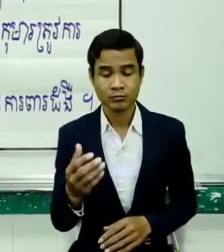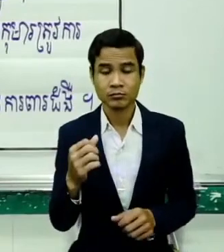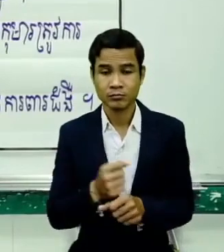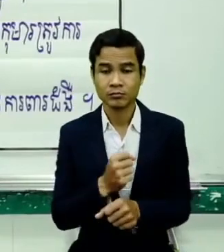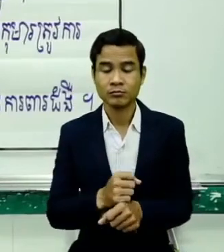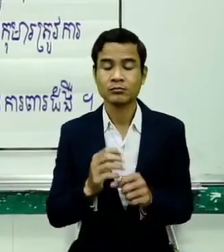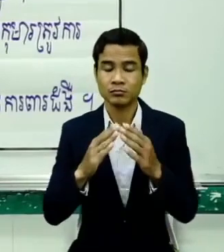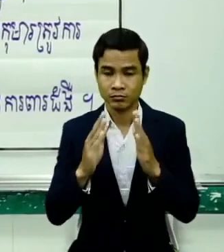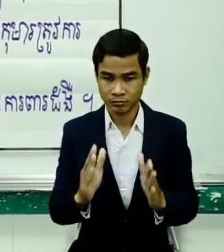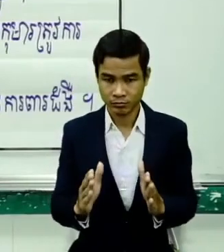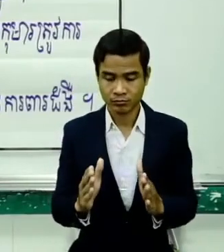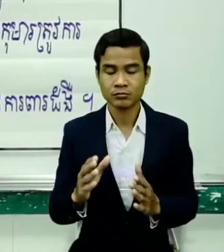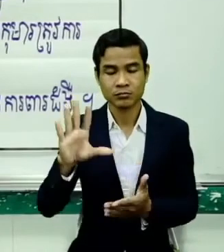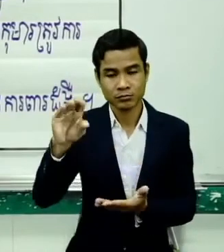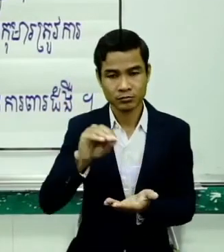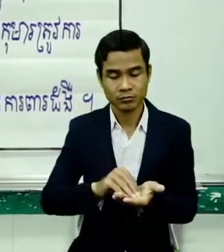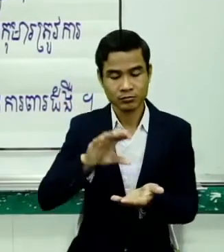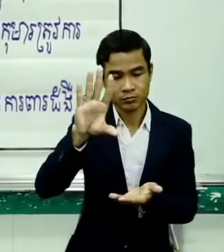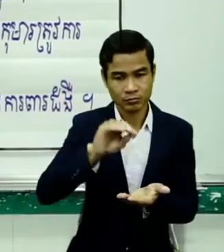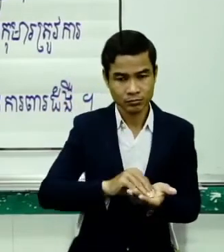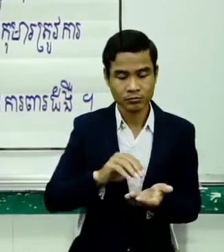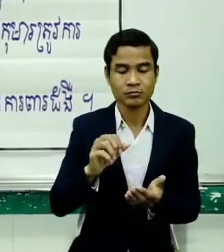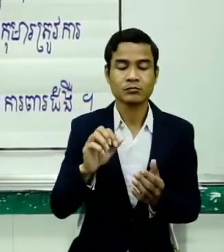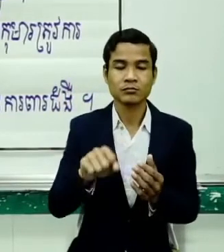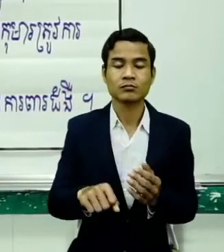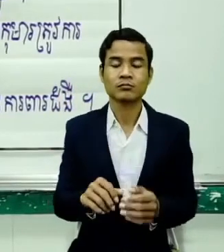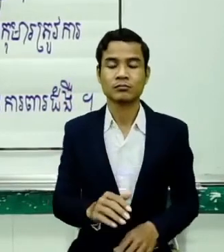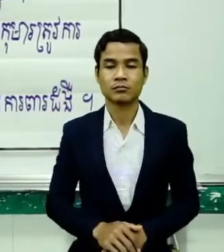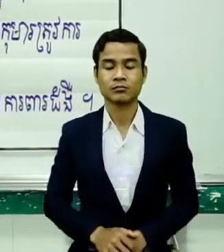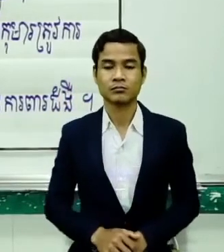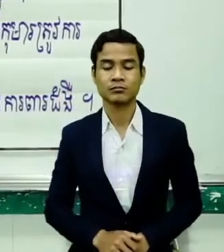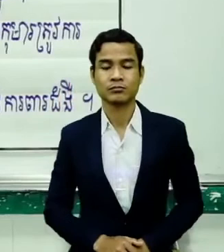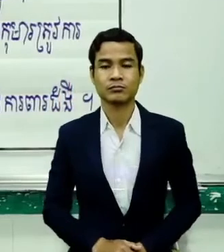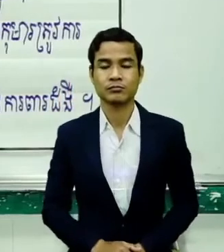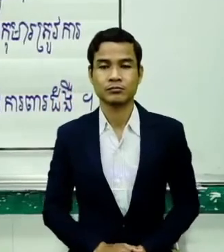ការផ្ទះចាអញ្ចឹងសូមចំឡងមេរៀន